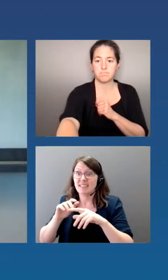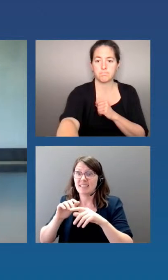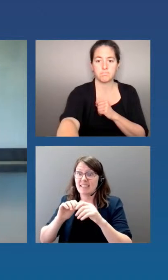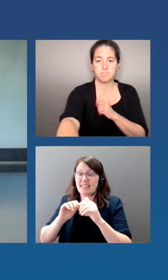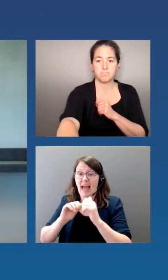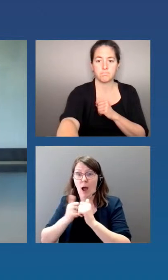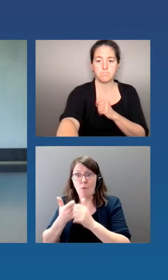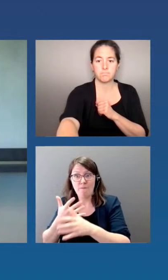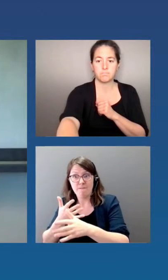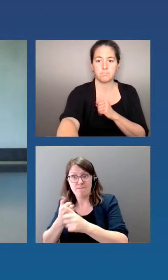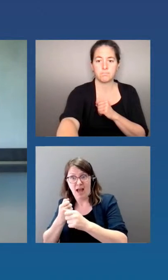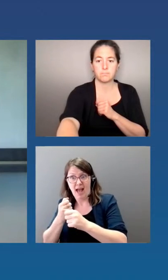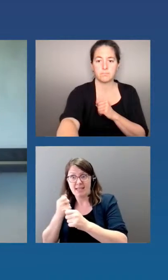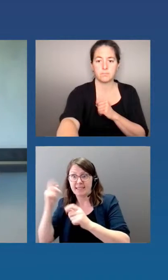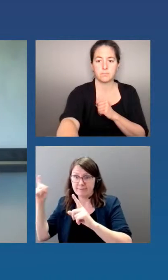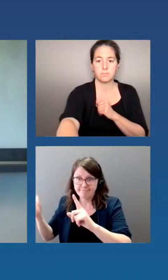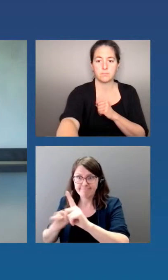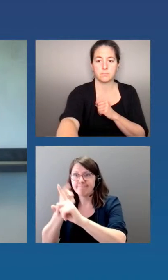Alors,